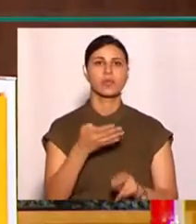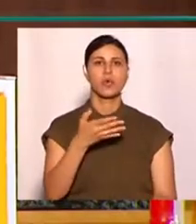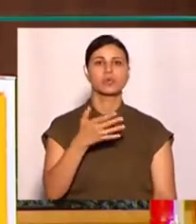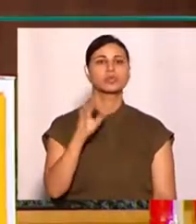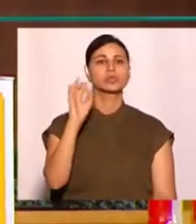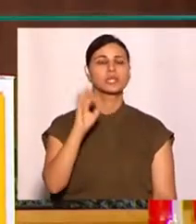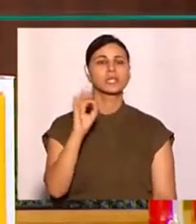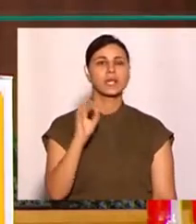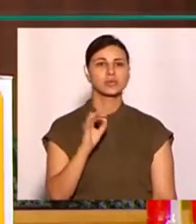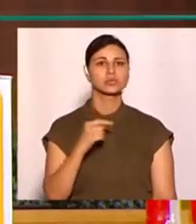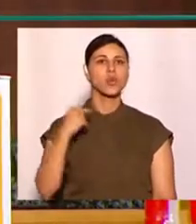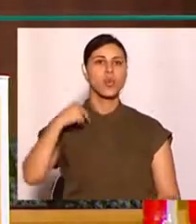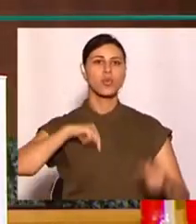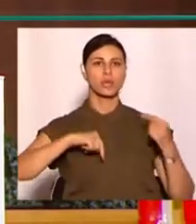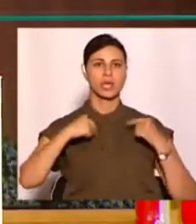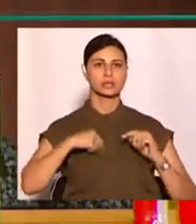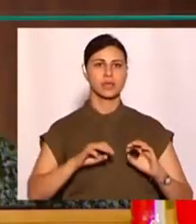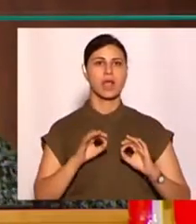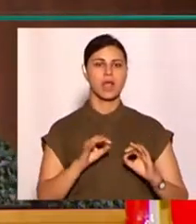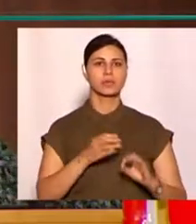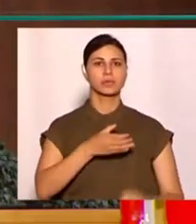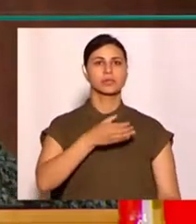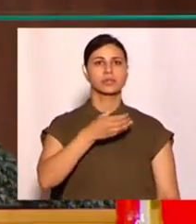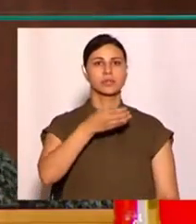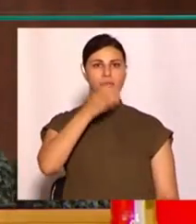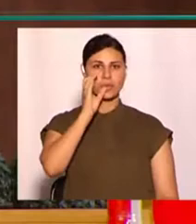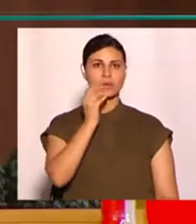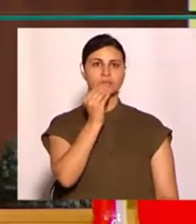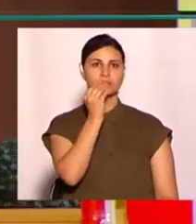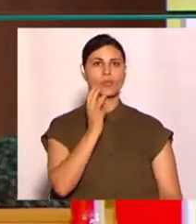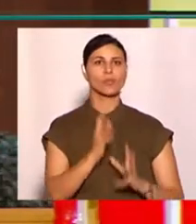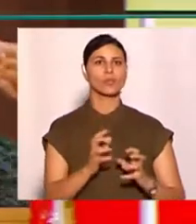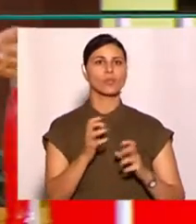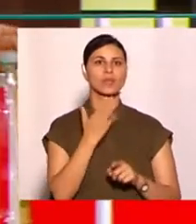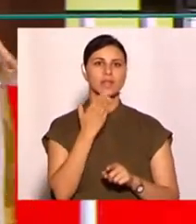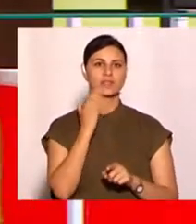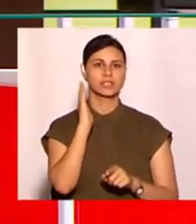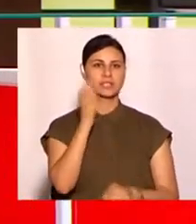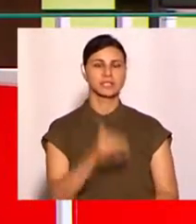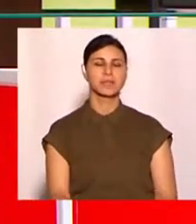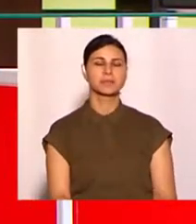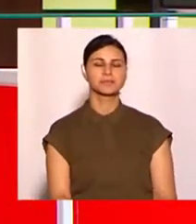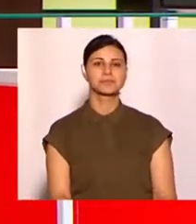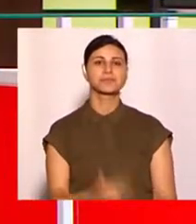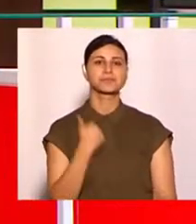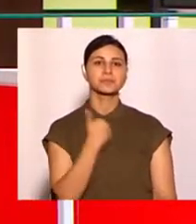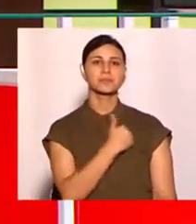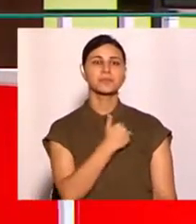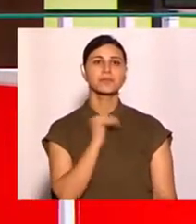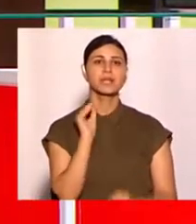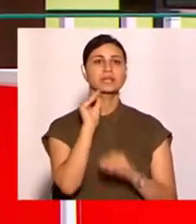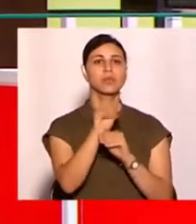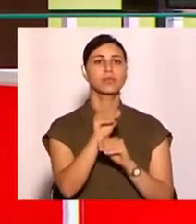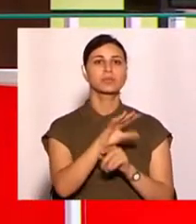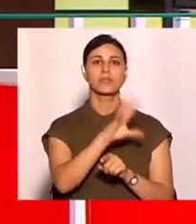45 გრადუსის პირობებში ორგანიზმის მიერ ადვილად შეთვისებას უწყობს ხელს. და კიდევ ერთი, რაც მე მინდა აუცილებლად მოვასწრო,